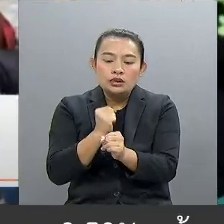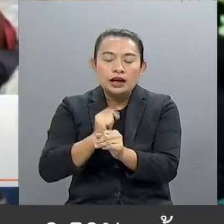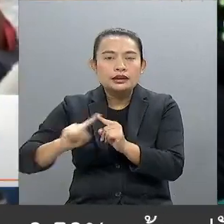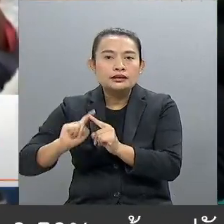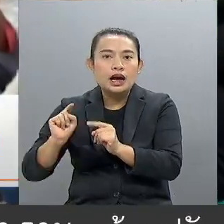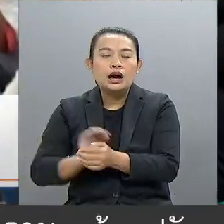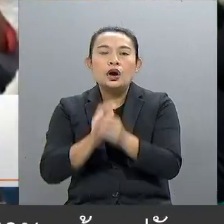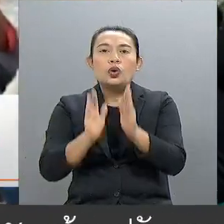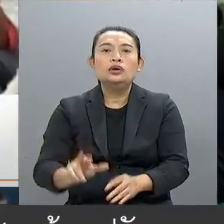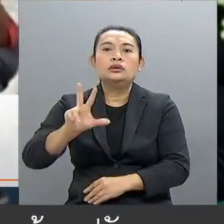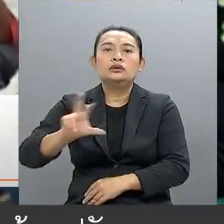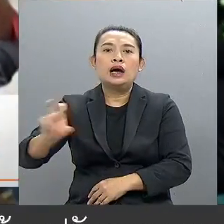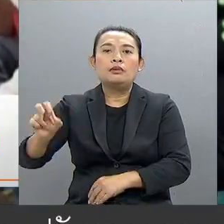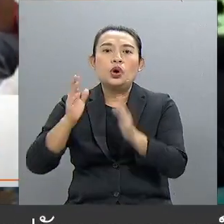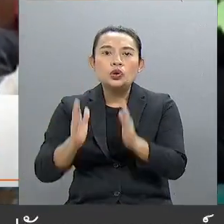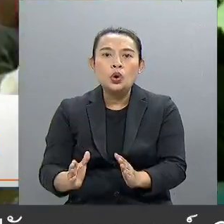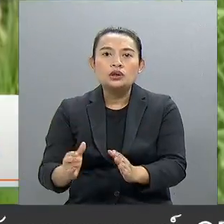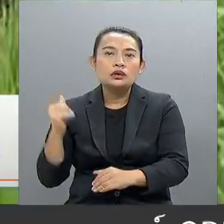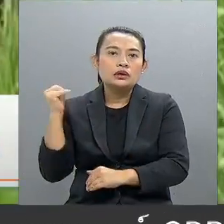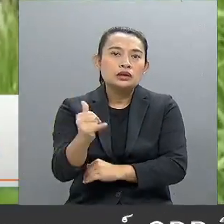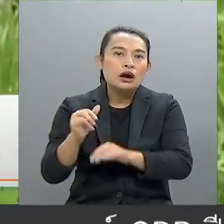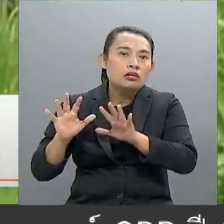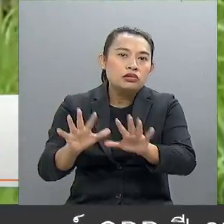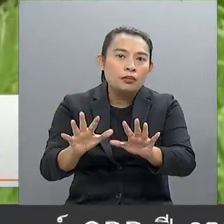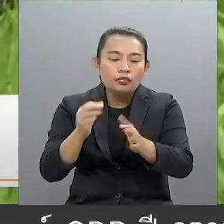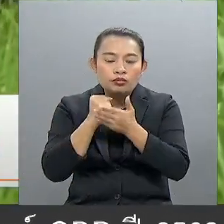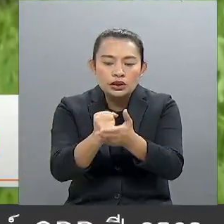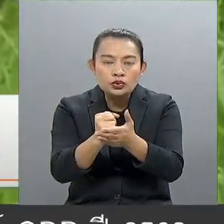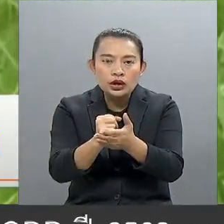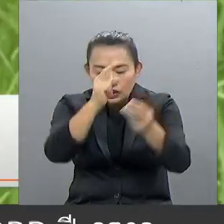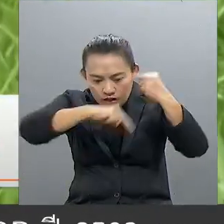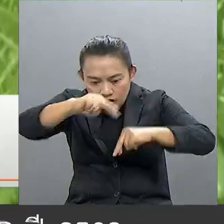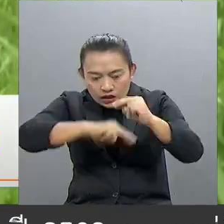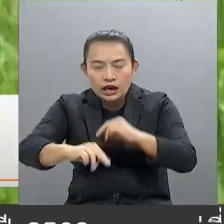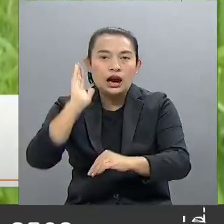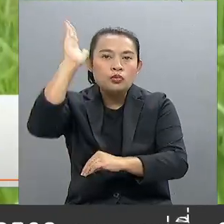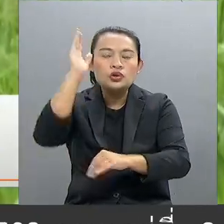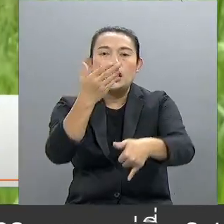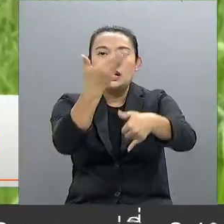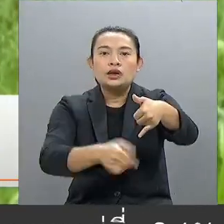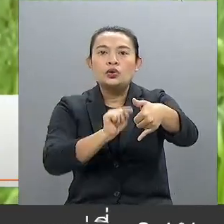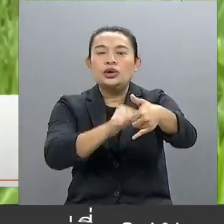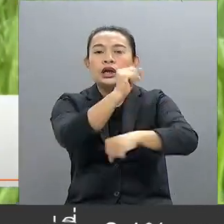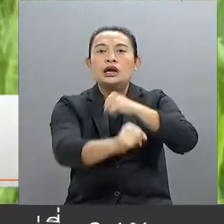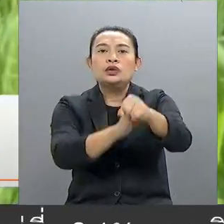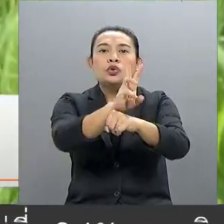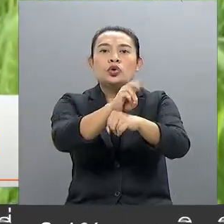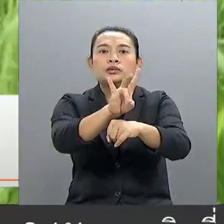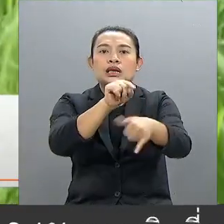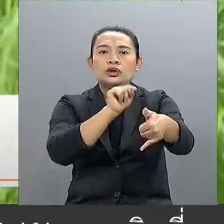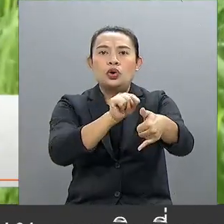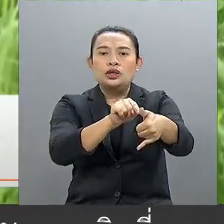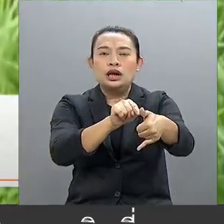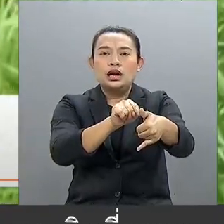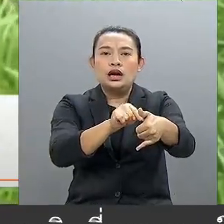ายนะคะสุนัขดมกลิ่นอีก2ตัวติดตามหานายบุญมีจันแปลงอายุ67ปีค่ะเป็นชาวบ้าน